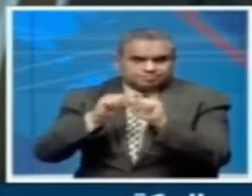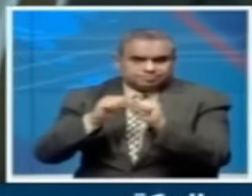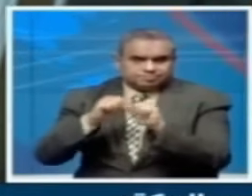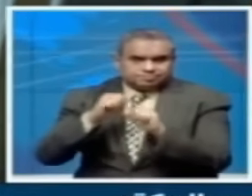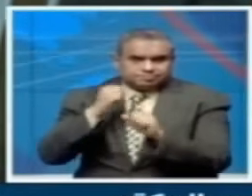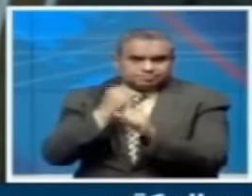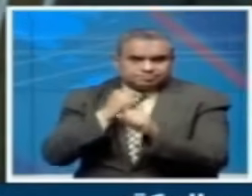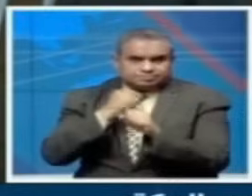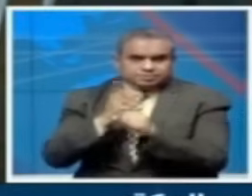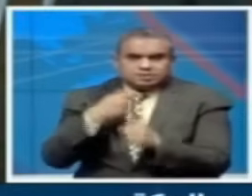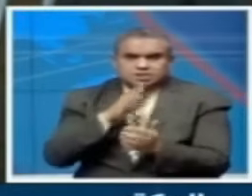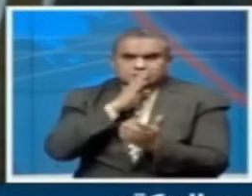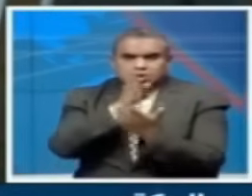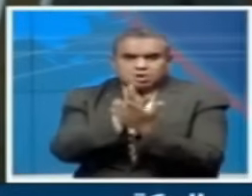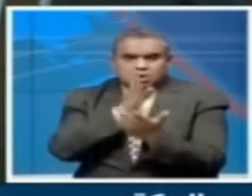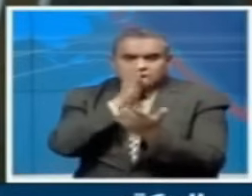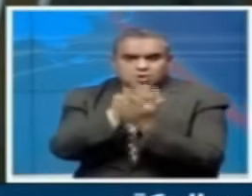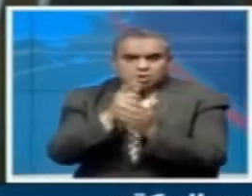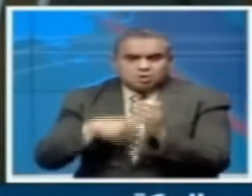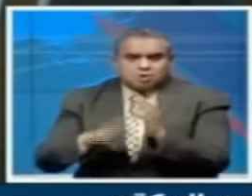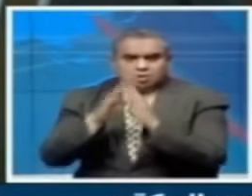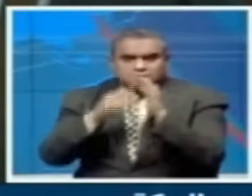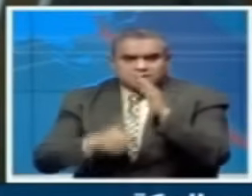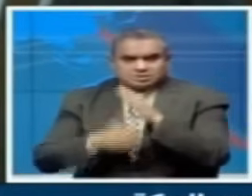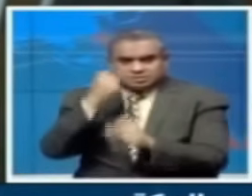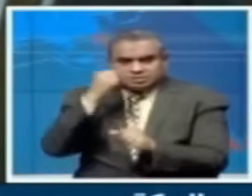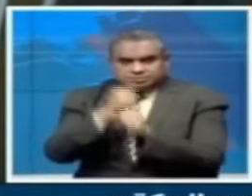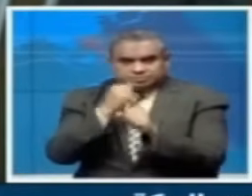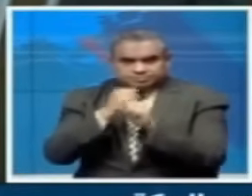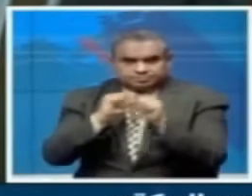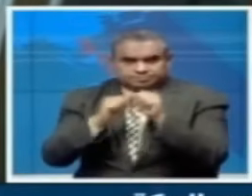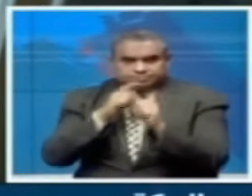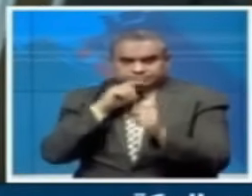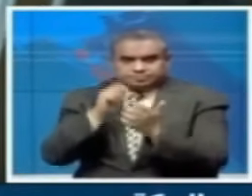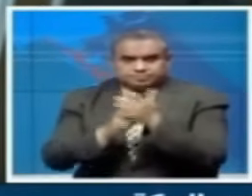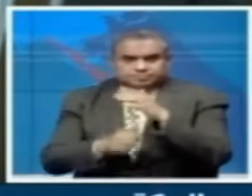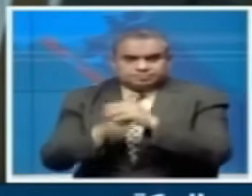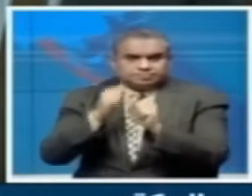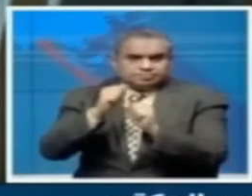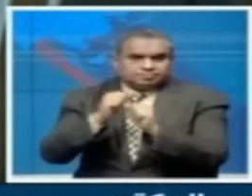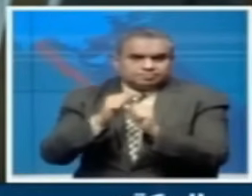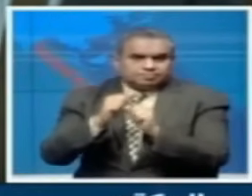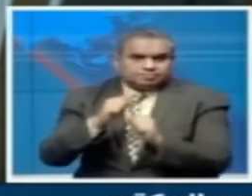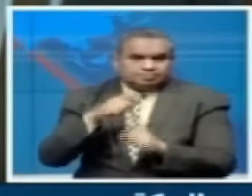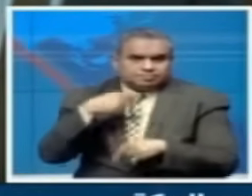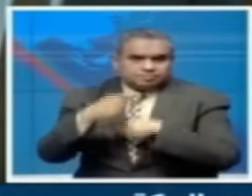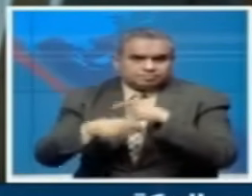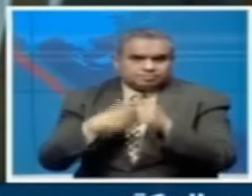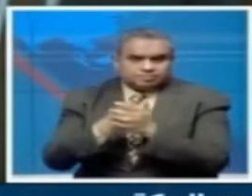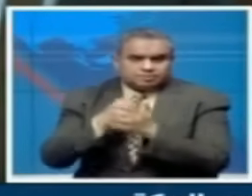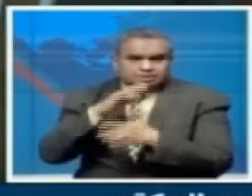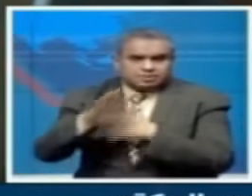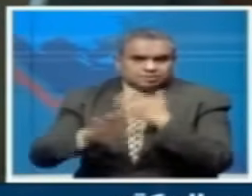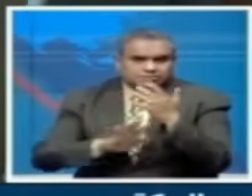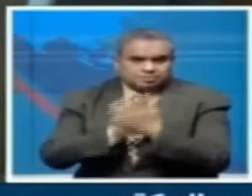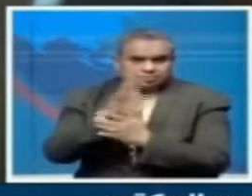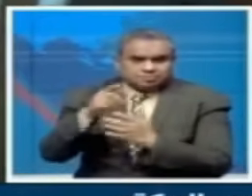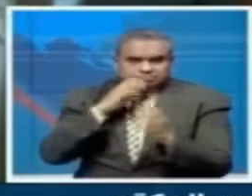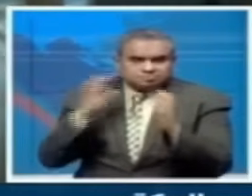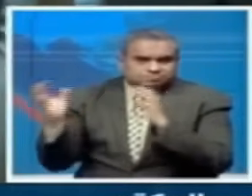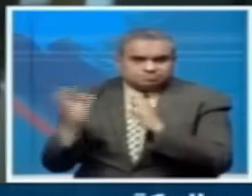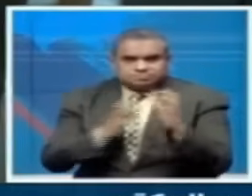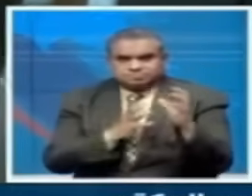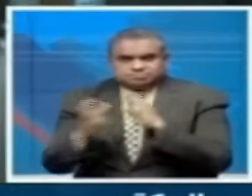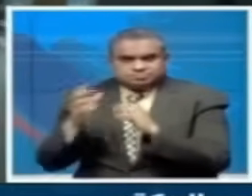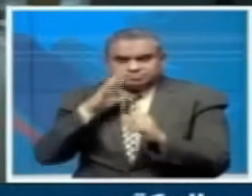من حقوق مصر في أن تلجأ إلى سوء الوسائل السلمية لحل المنازعات،